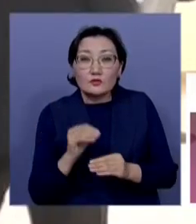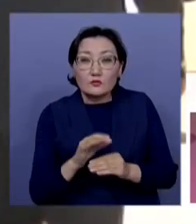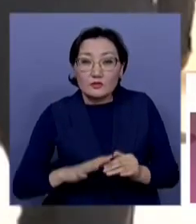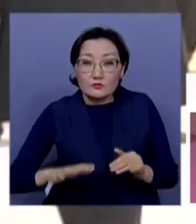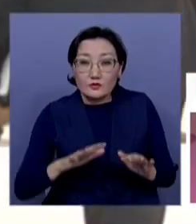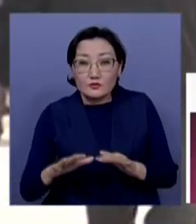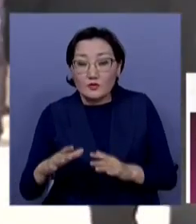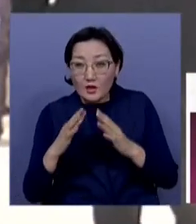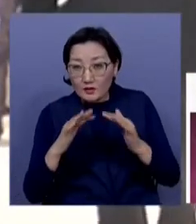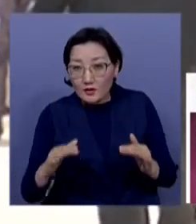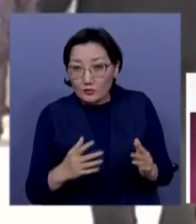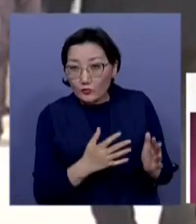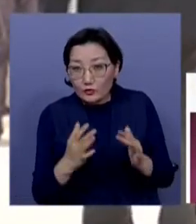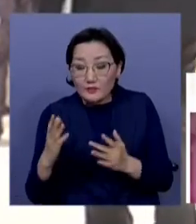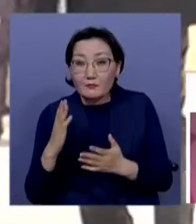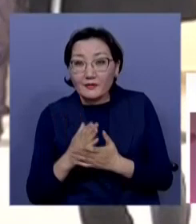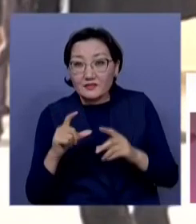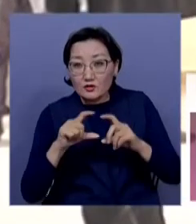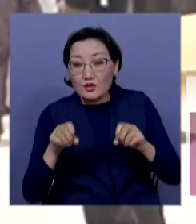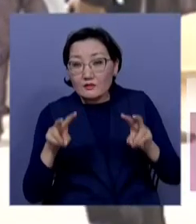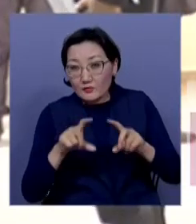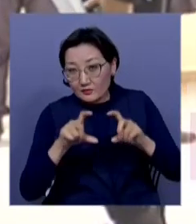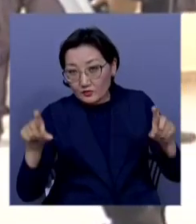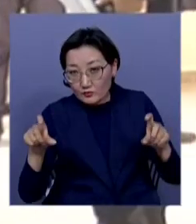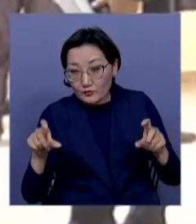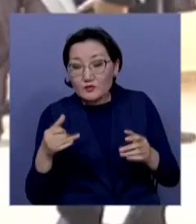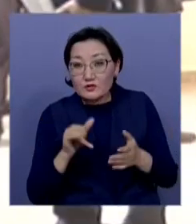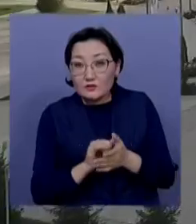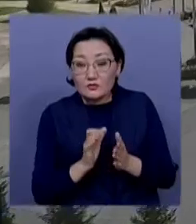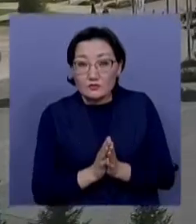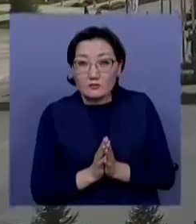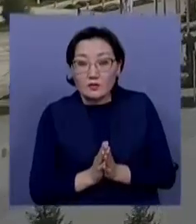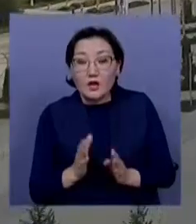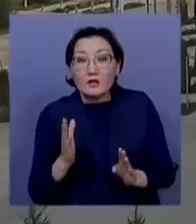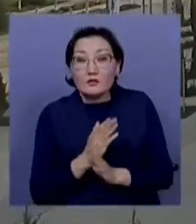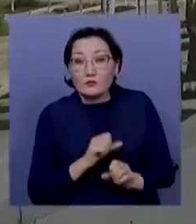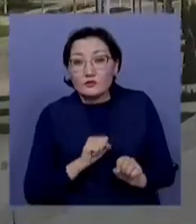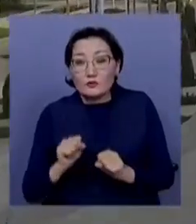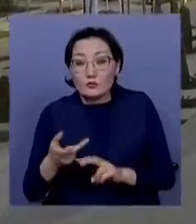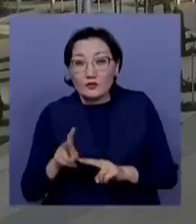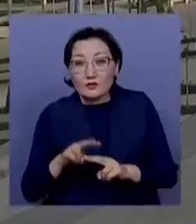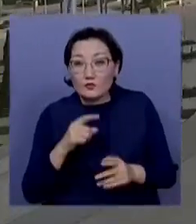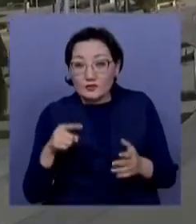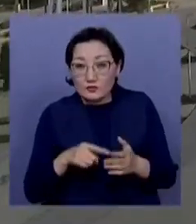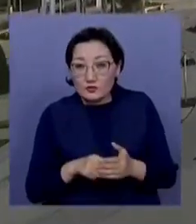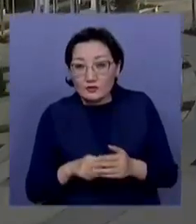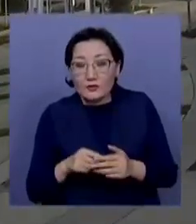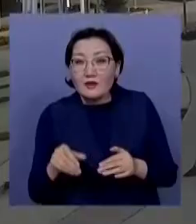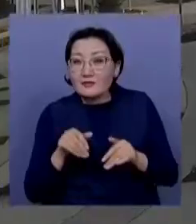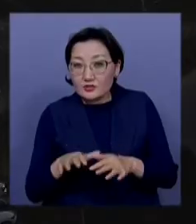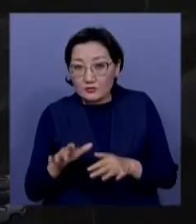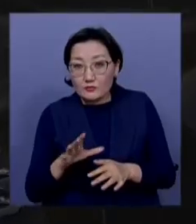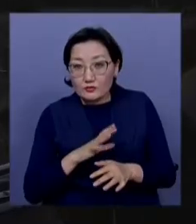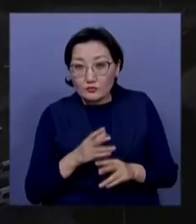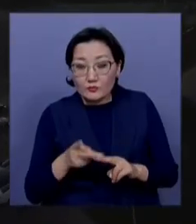мекенде қарағай орманы бар екендігін ескертетін арнайы белгі қойып берсе екен дейміз. Табиғат жанашырының осы жолғы сұрауы да ескерусіз қалмақ